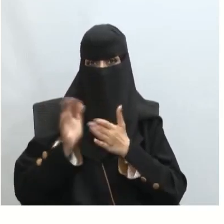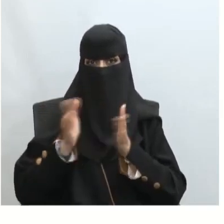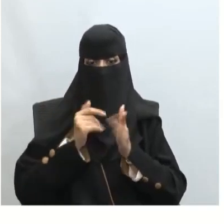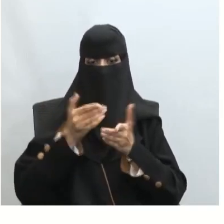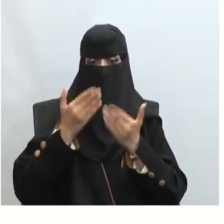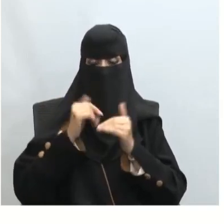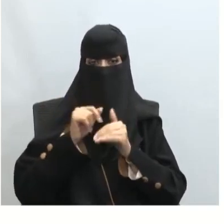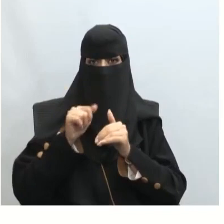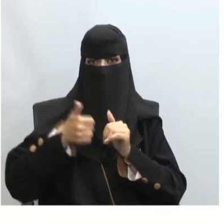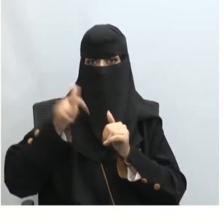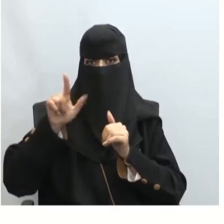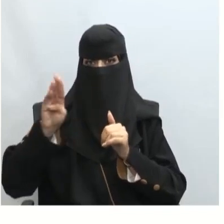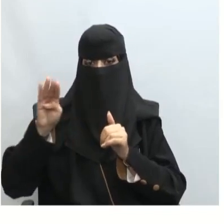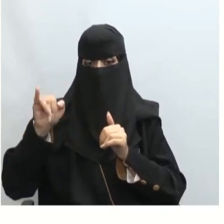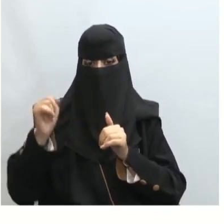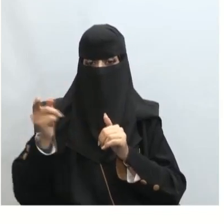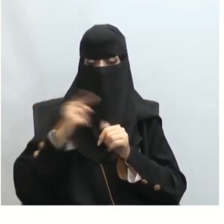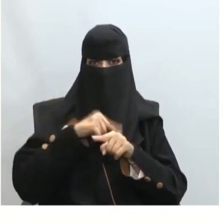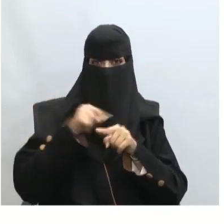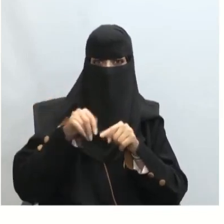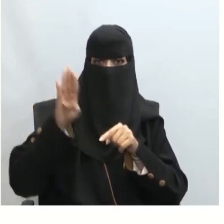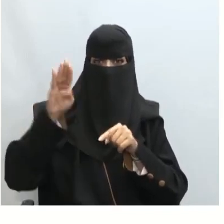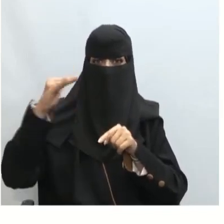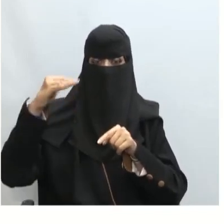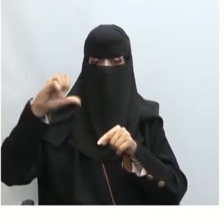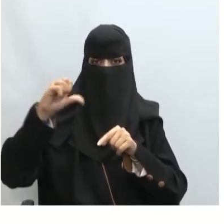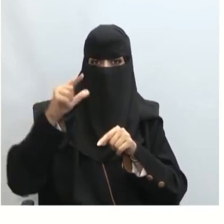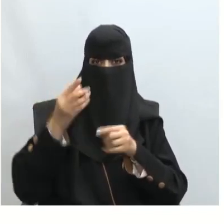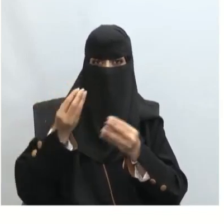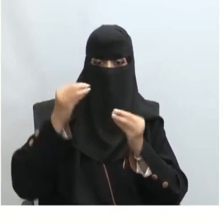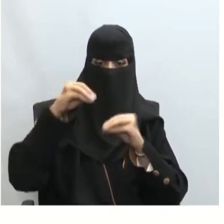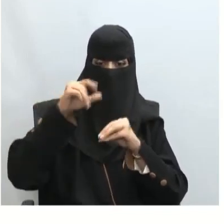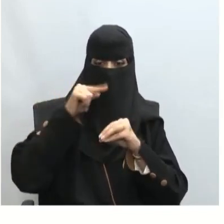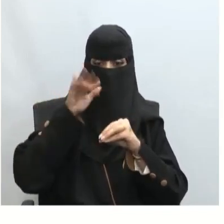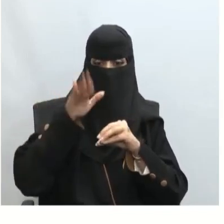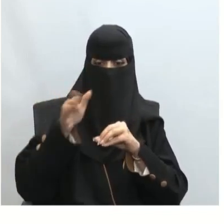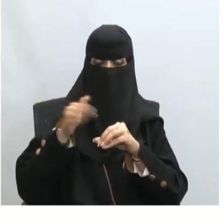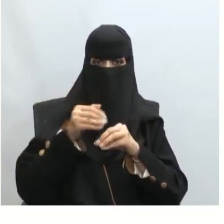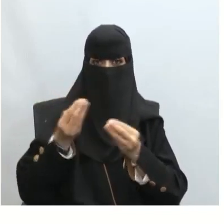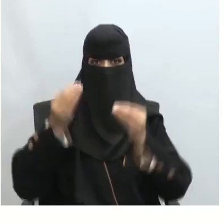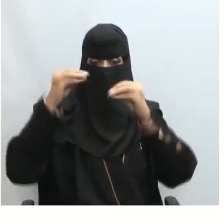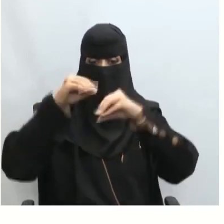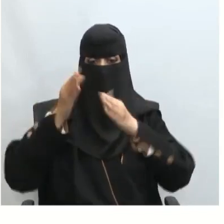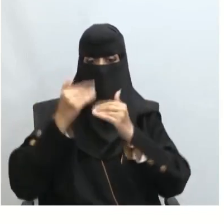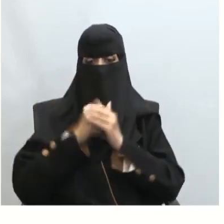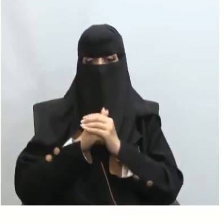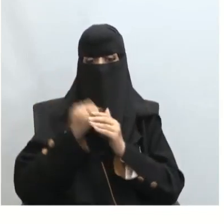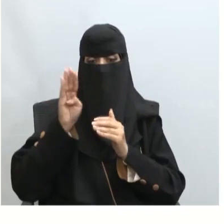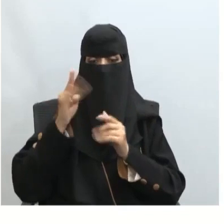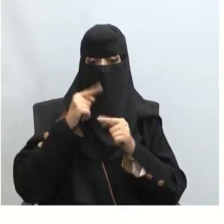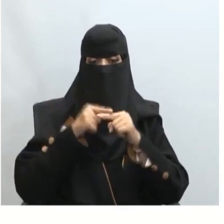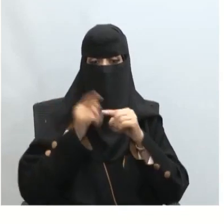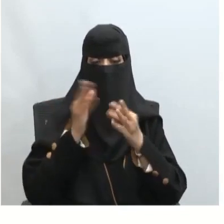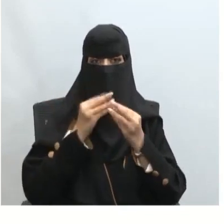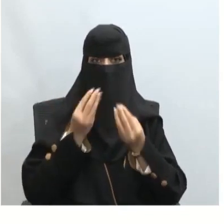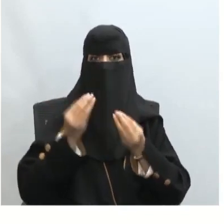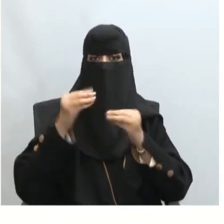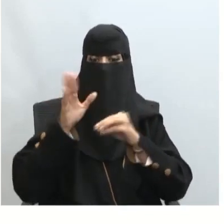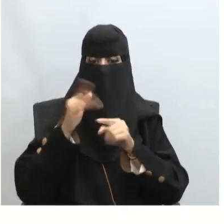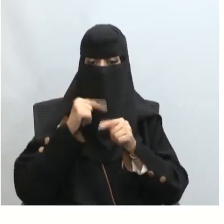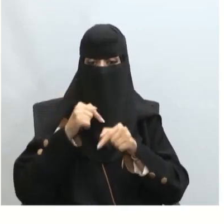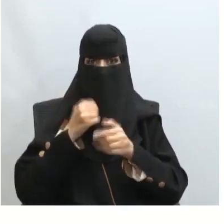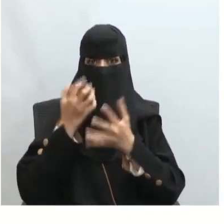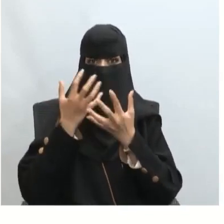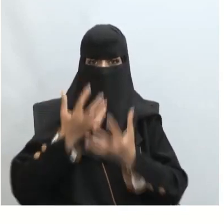من الكيل الى كحول فهنا اضفت له اضافه كحول وحمض كربوكسيلي